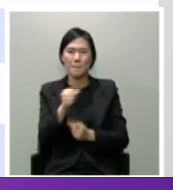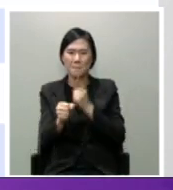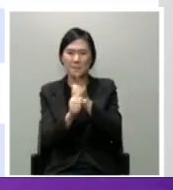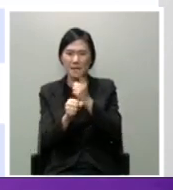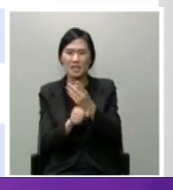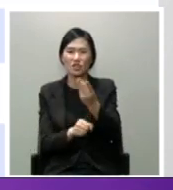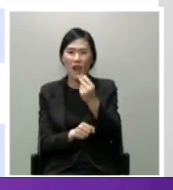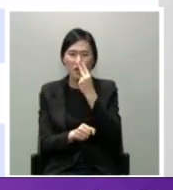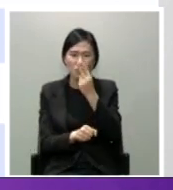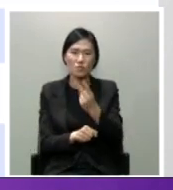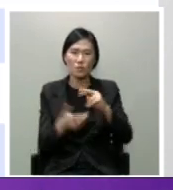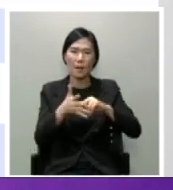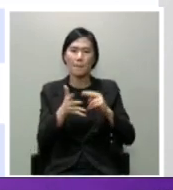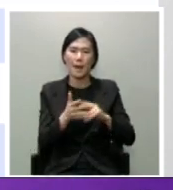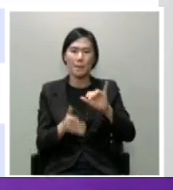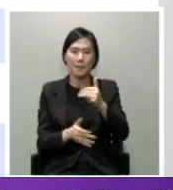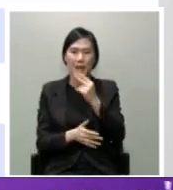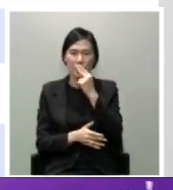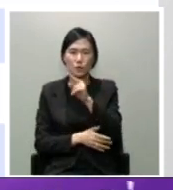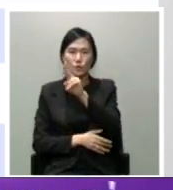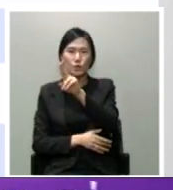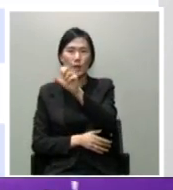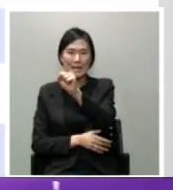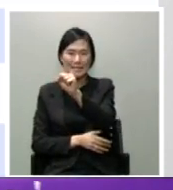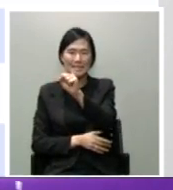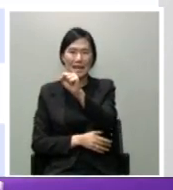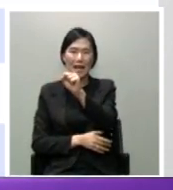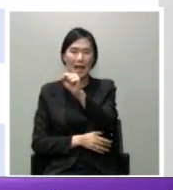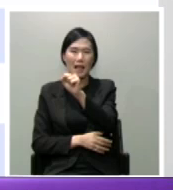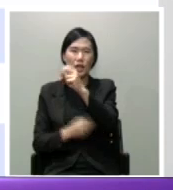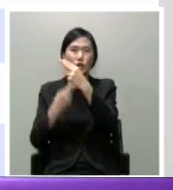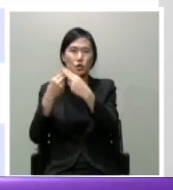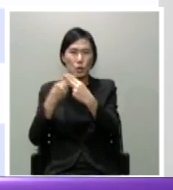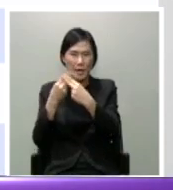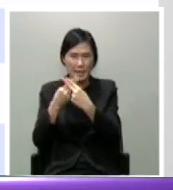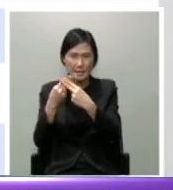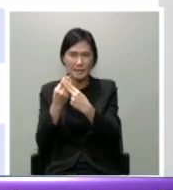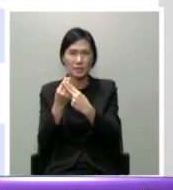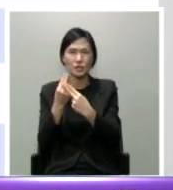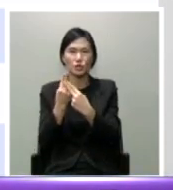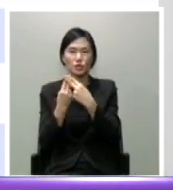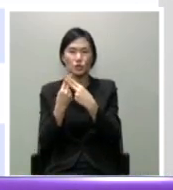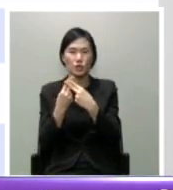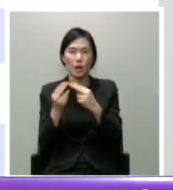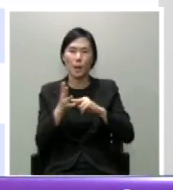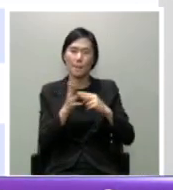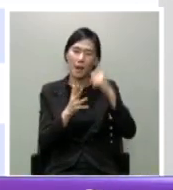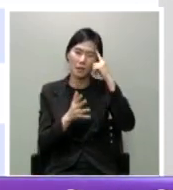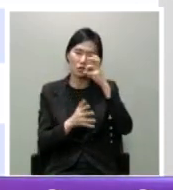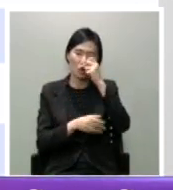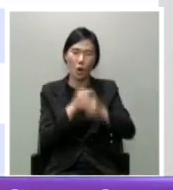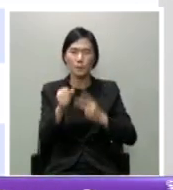ไหร่บางช่องหน่วยเป็น US ดอลลาร์บางช่องเป็นเงินบาทย้อนหลังไป3ปี4